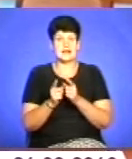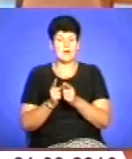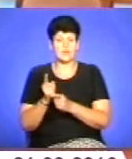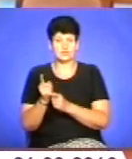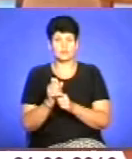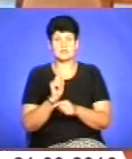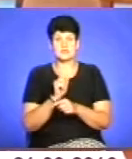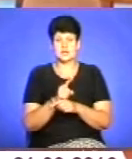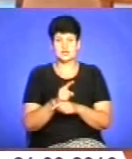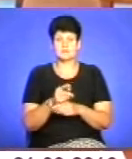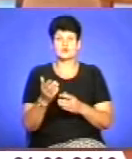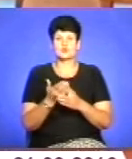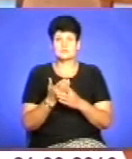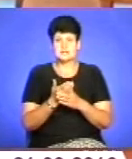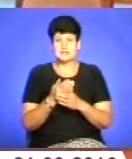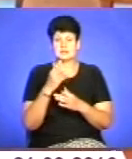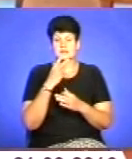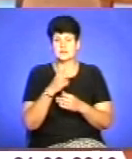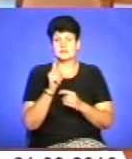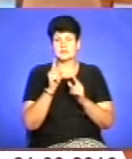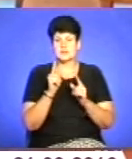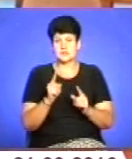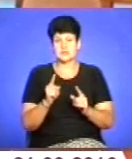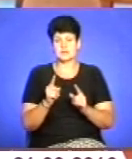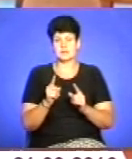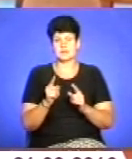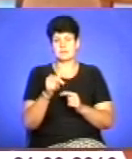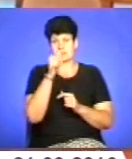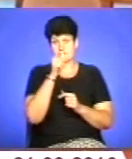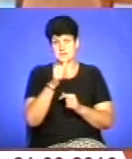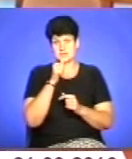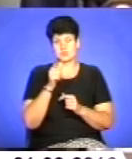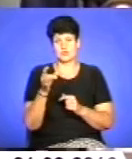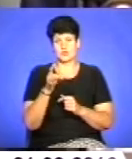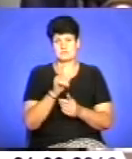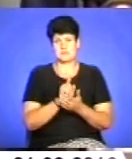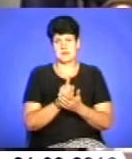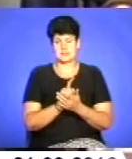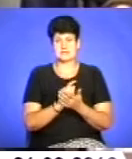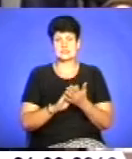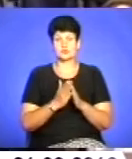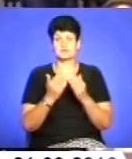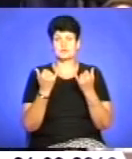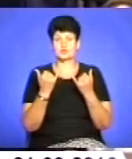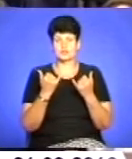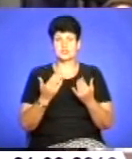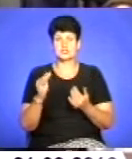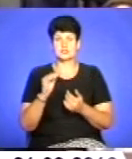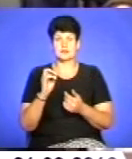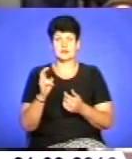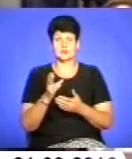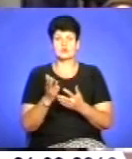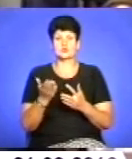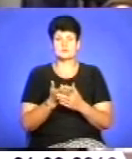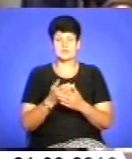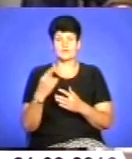призначенням субсидії, виходячи тільки з розміру місячного розміру пенсії. Станом на сьогодні житловими субсидіями в